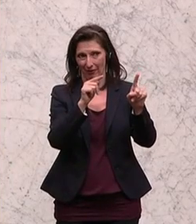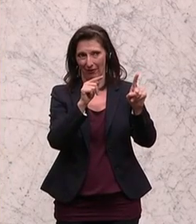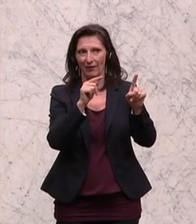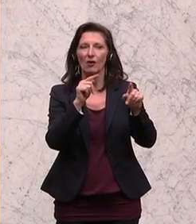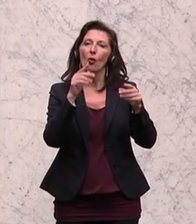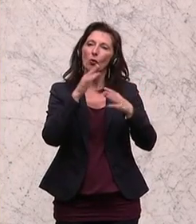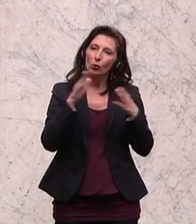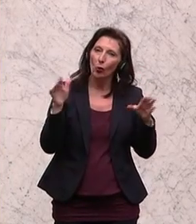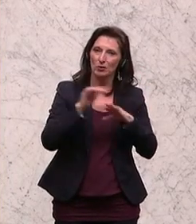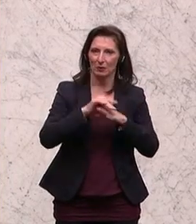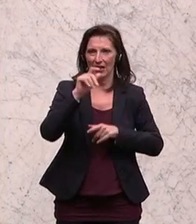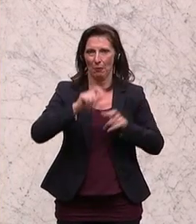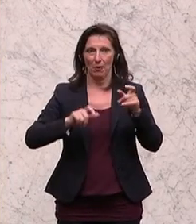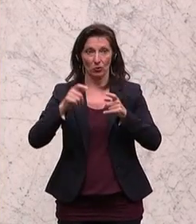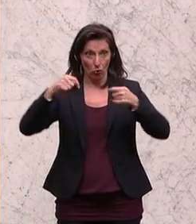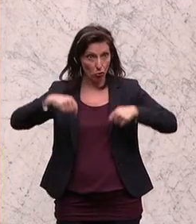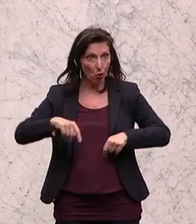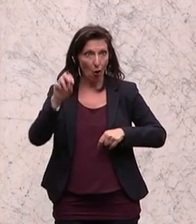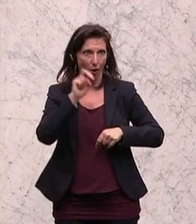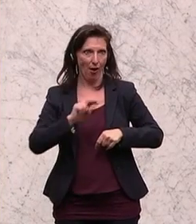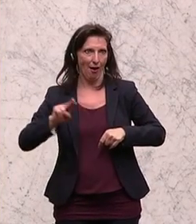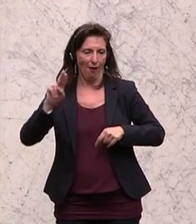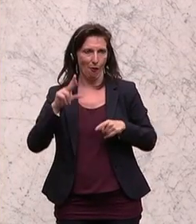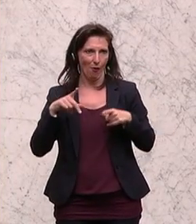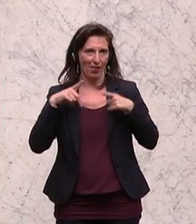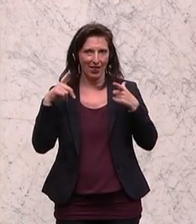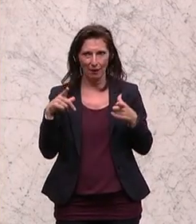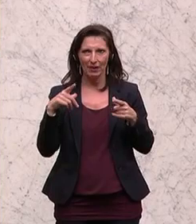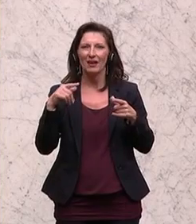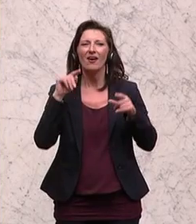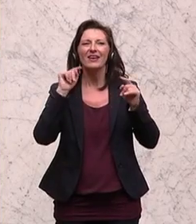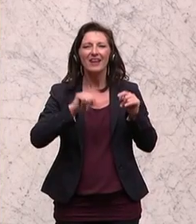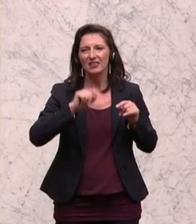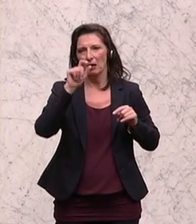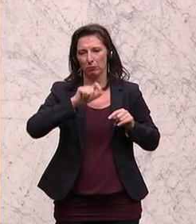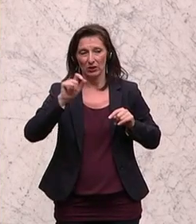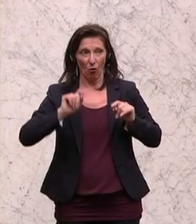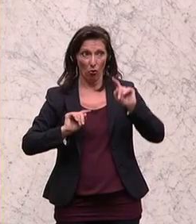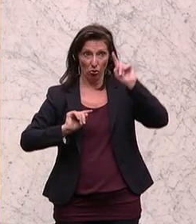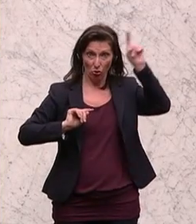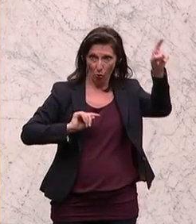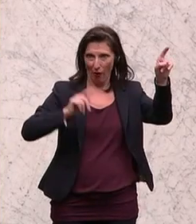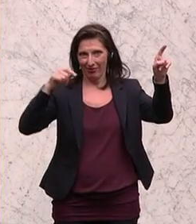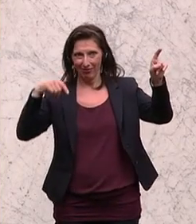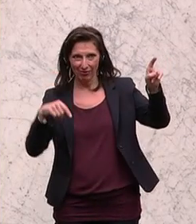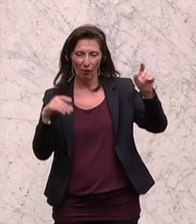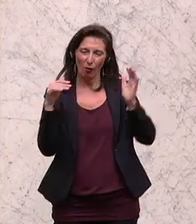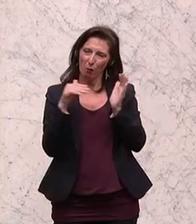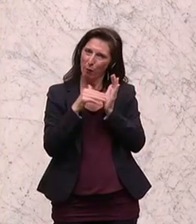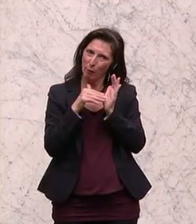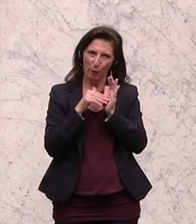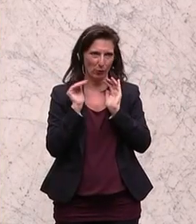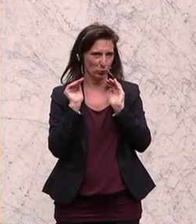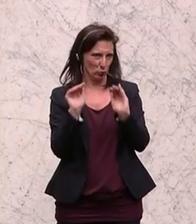EU, geschützt werden. Hier muss es eine Erklärung geben zum Schutz dieser Menschen.